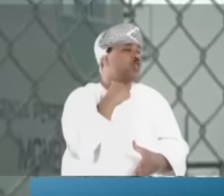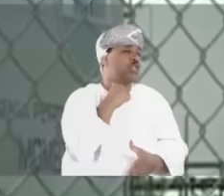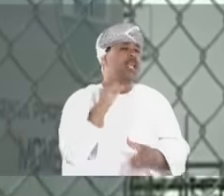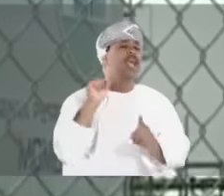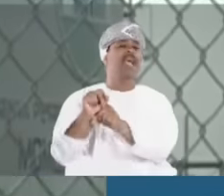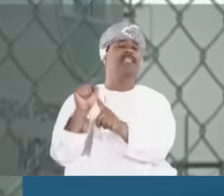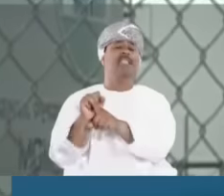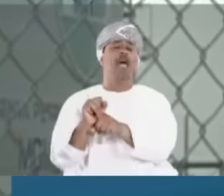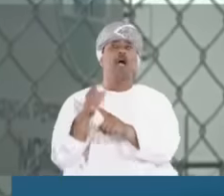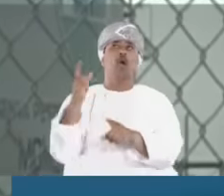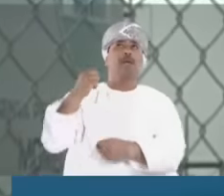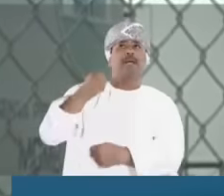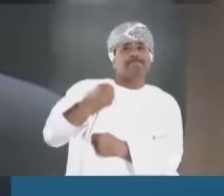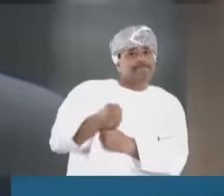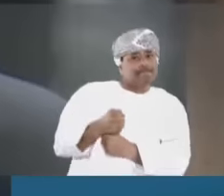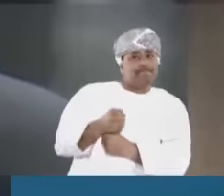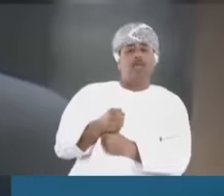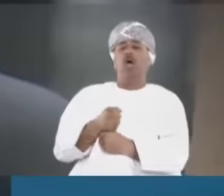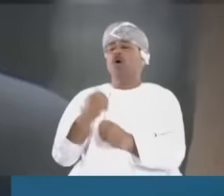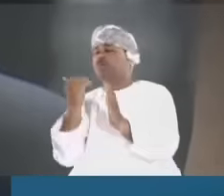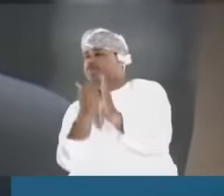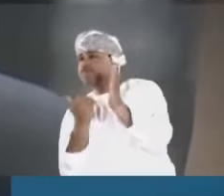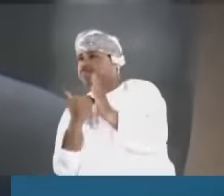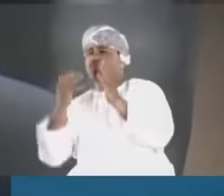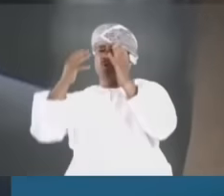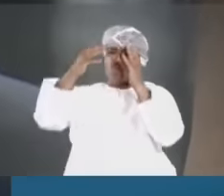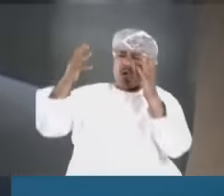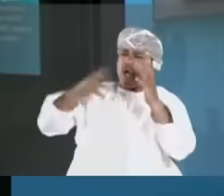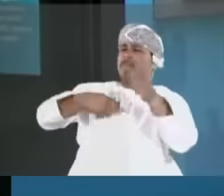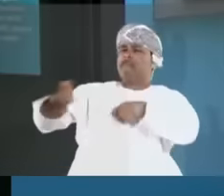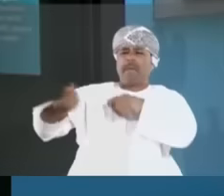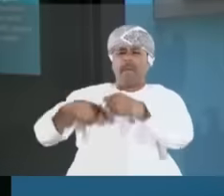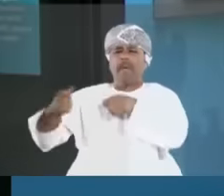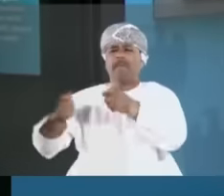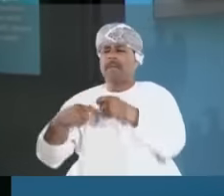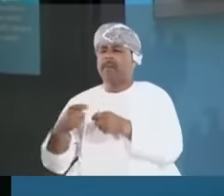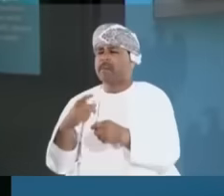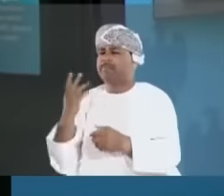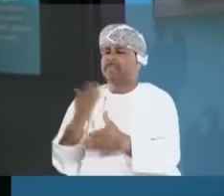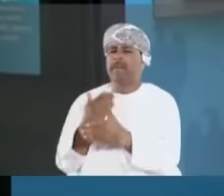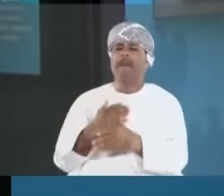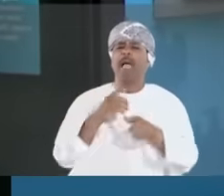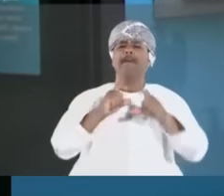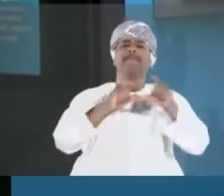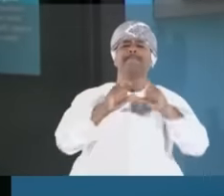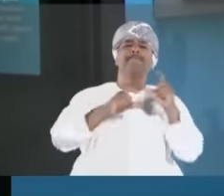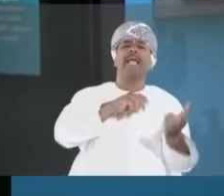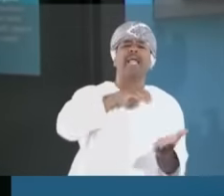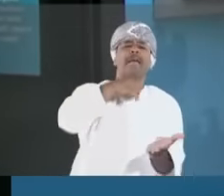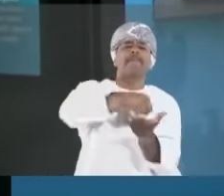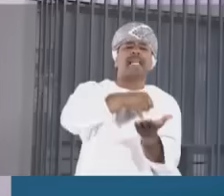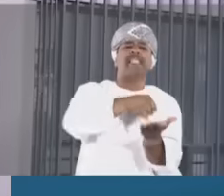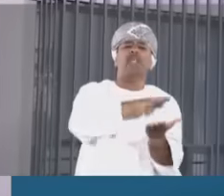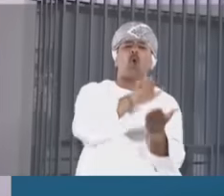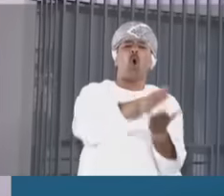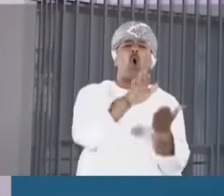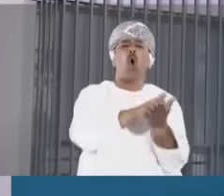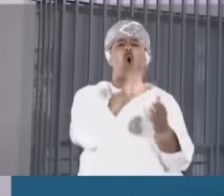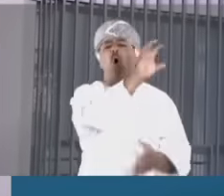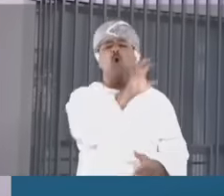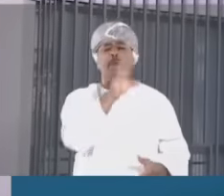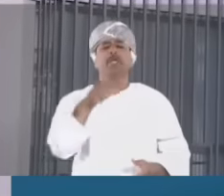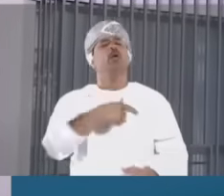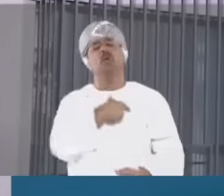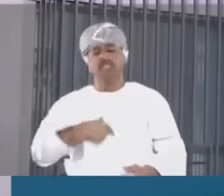مع ترقب الاقتصاديين والمحللين والمتداولين من خلال قيام البنك المركزي الأوروبي والبنك الصيني